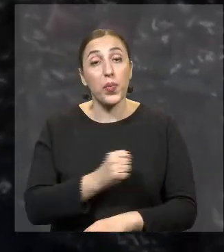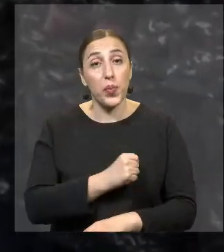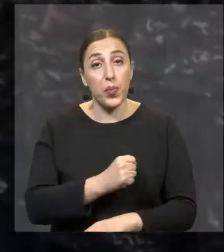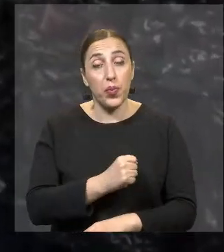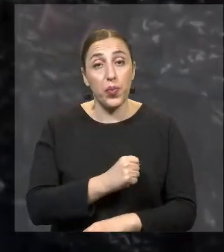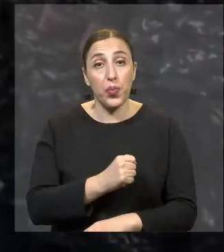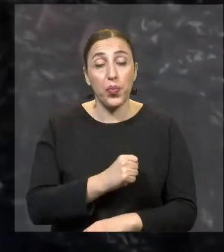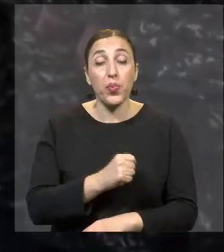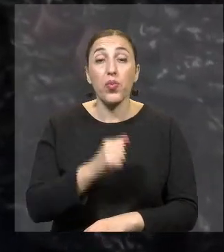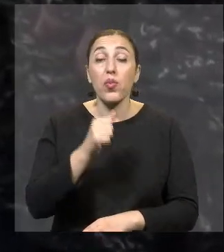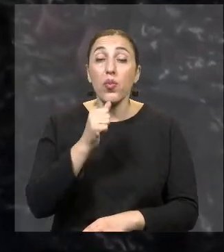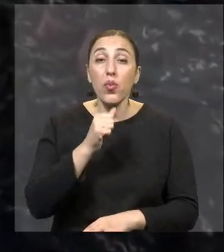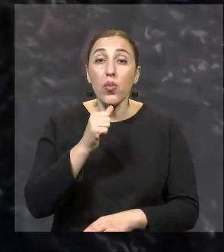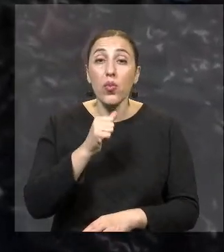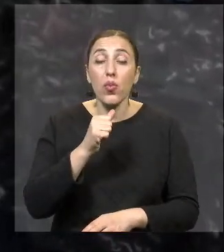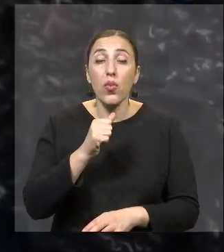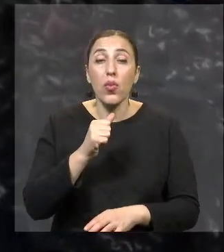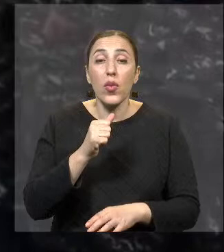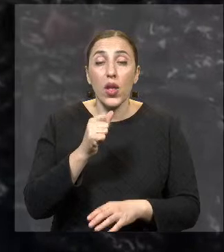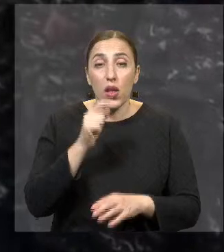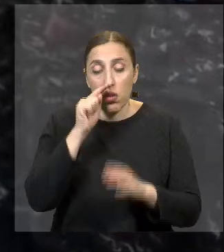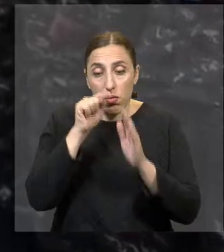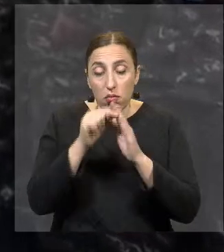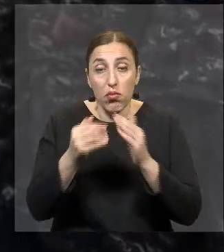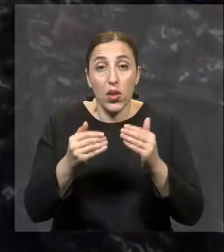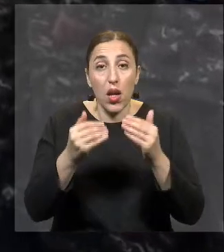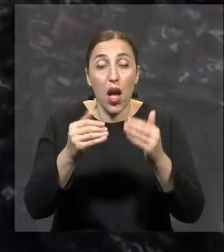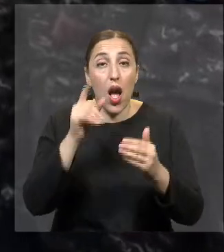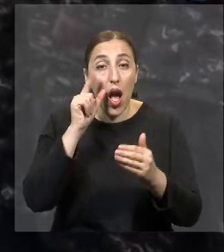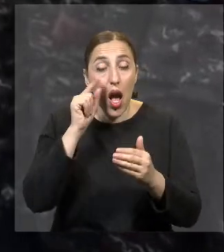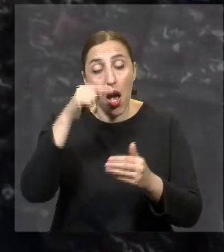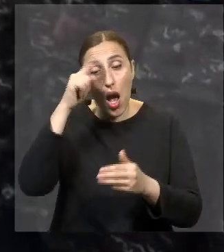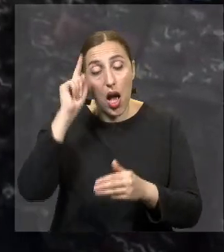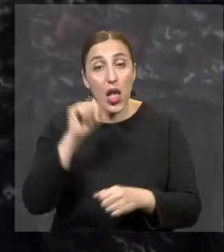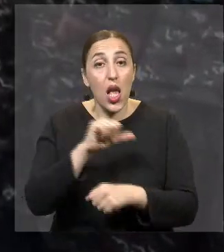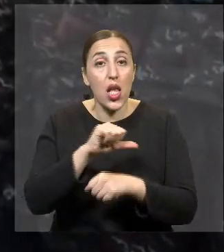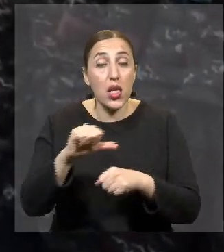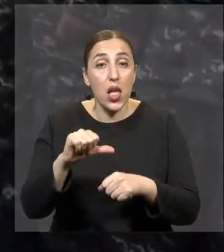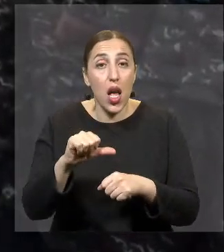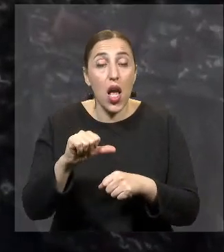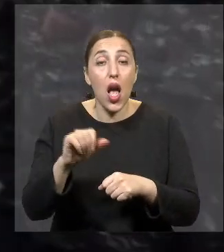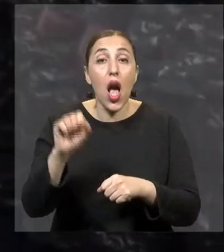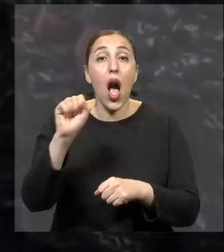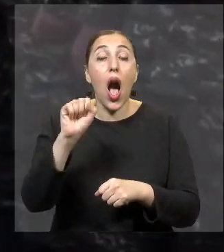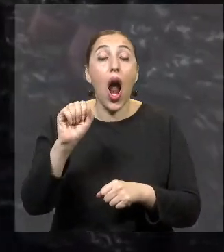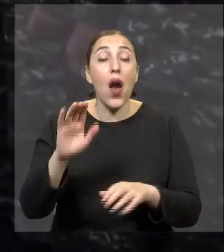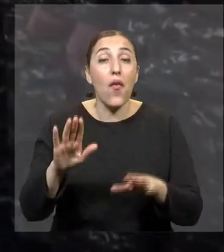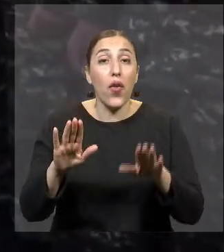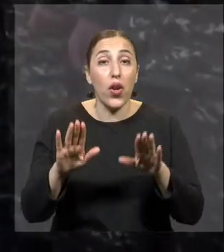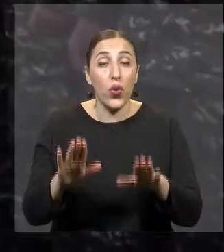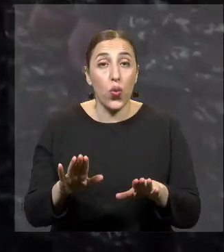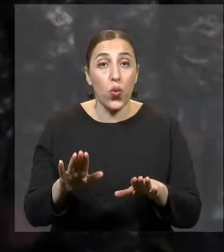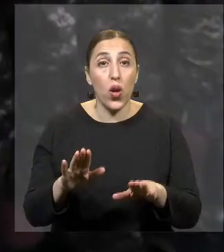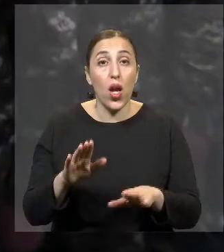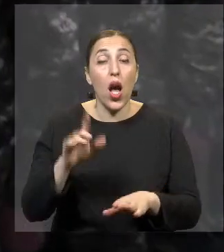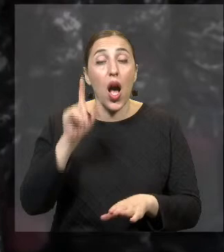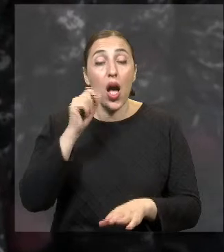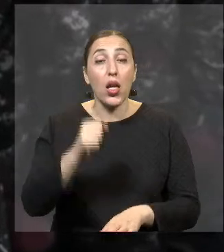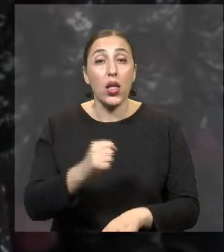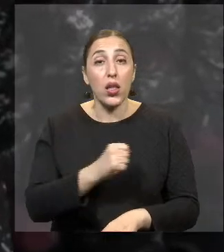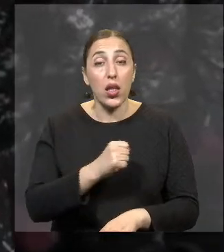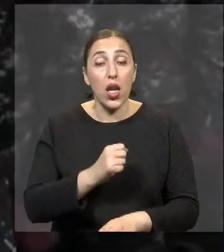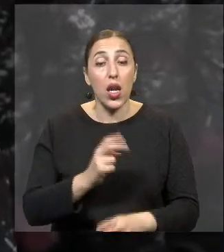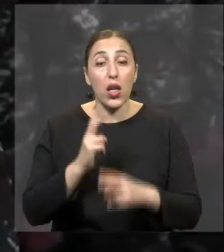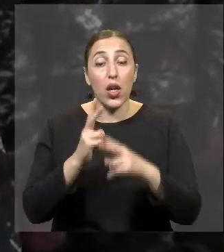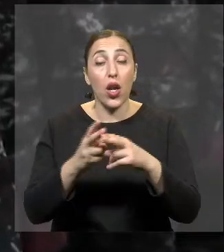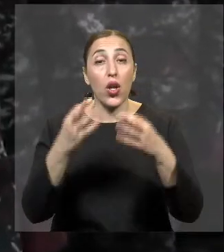տորաբաժանումները պորձել էին դիրկային առաջ խաղացում ապոհովել հայ ադրբեջանական սահմանի արևելիան ուղությամ։ Հայ դիրկապահները